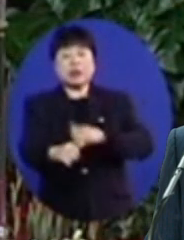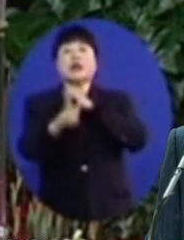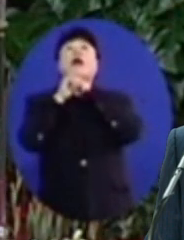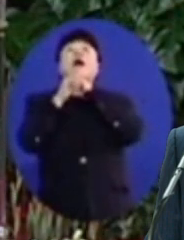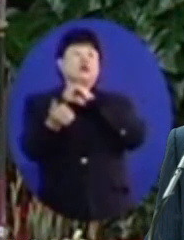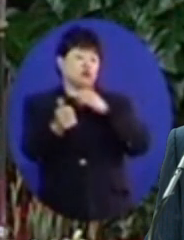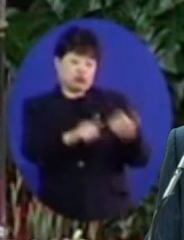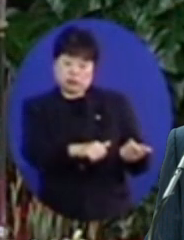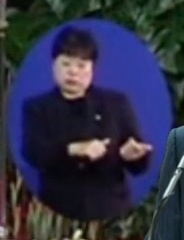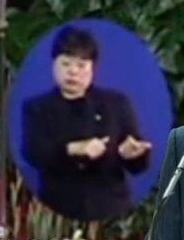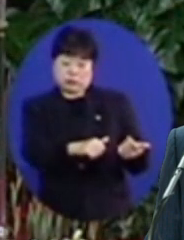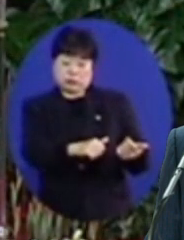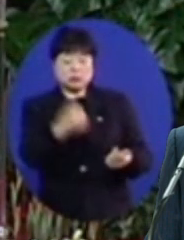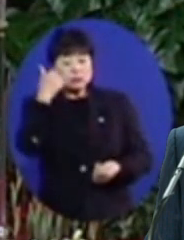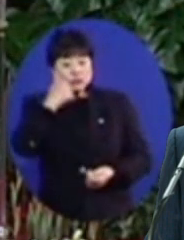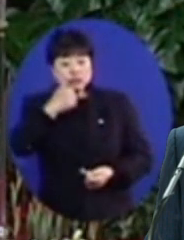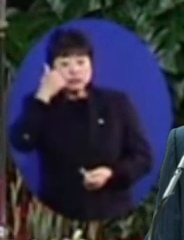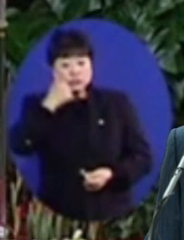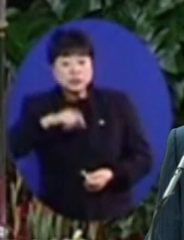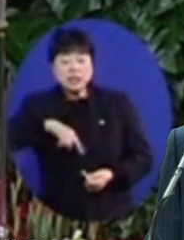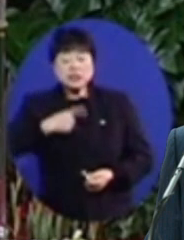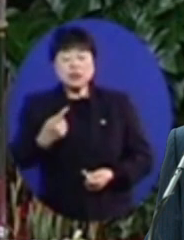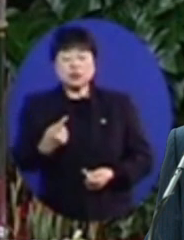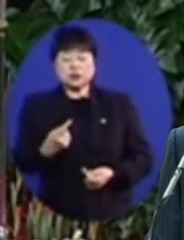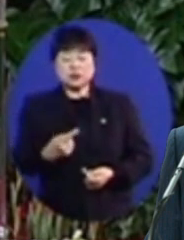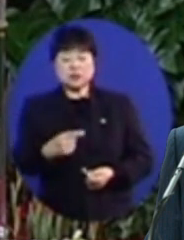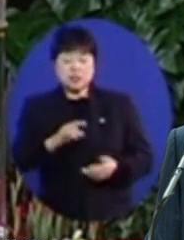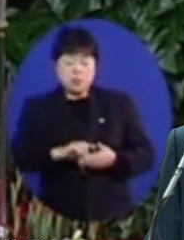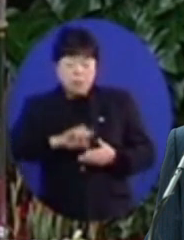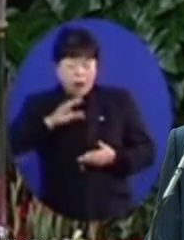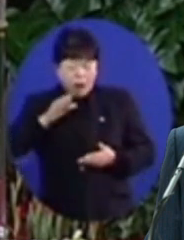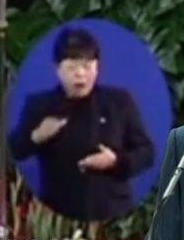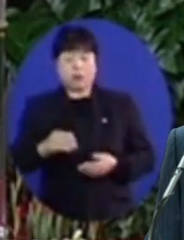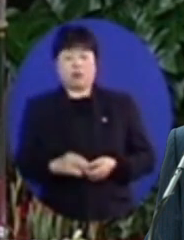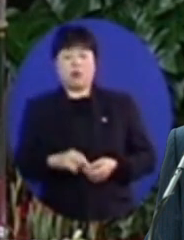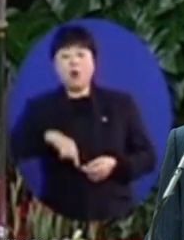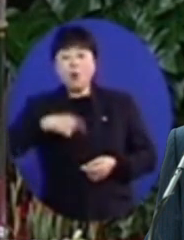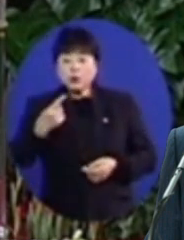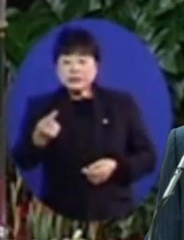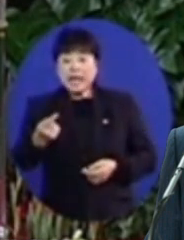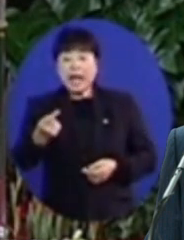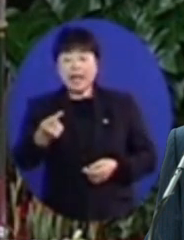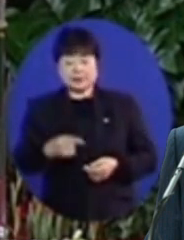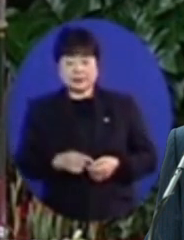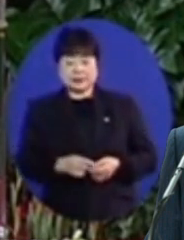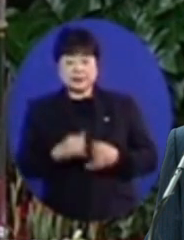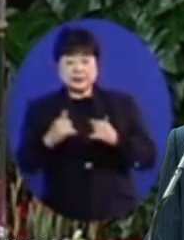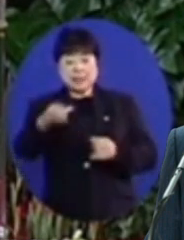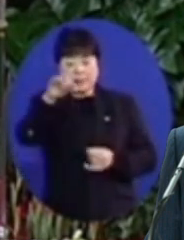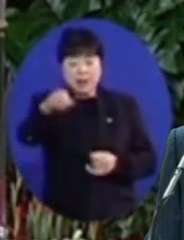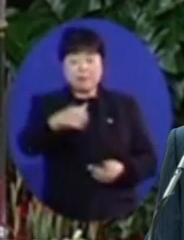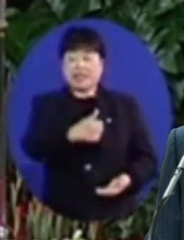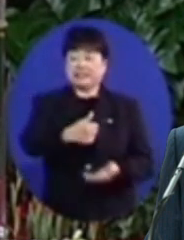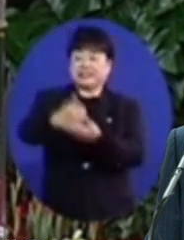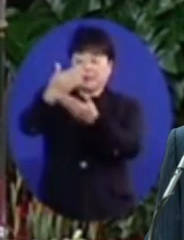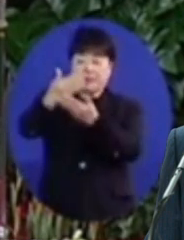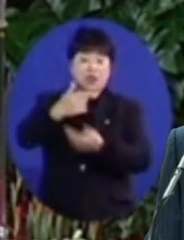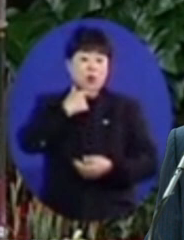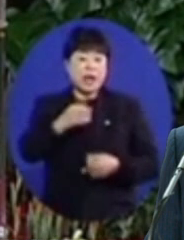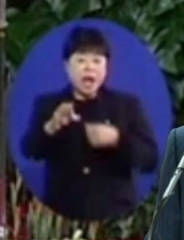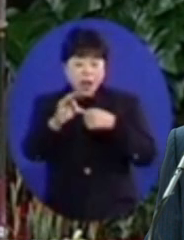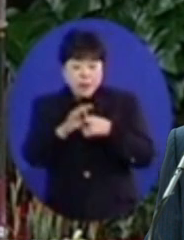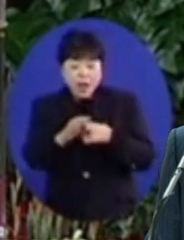죽고 마는 것입니다 누구든지 자기 혼자 명예를 즐기고 자기 혼자 사람들의 칭찬 받기를